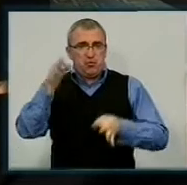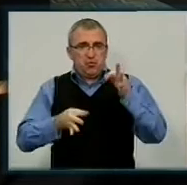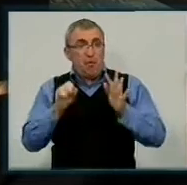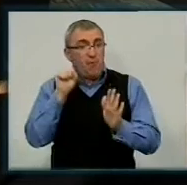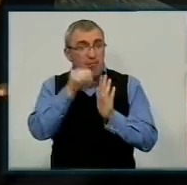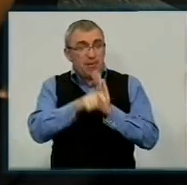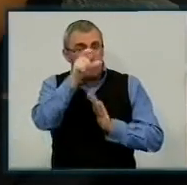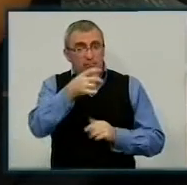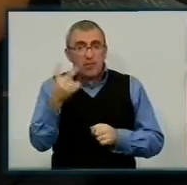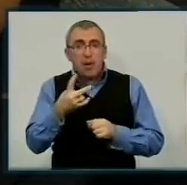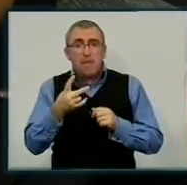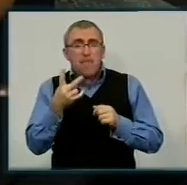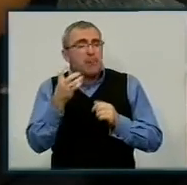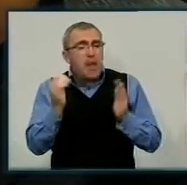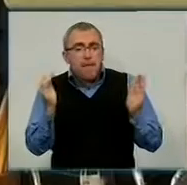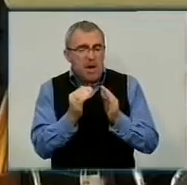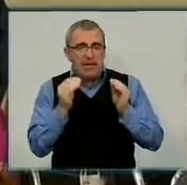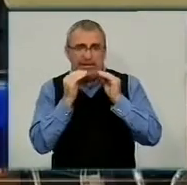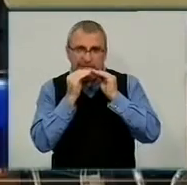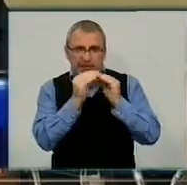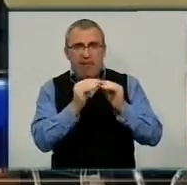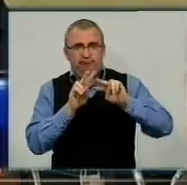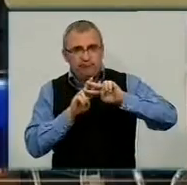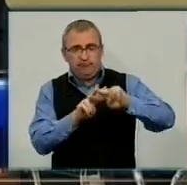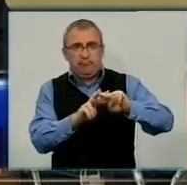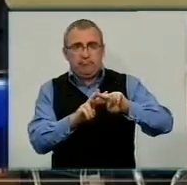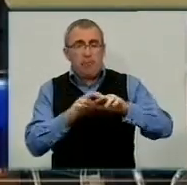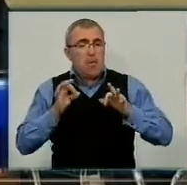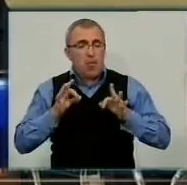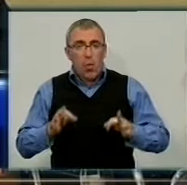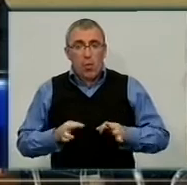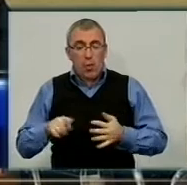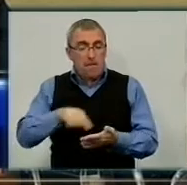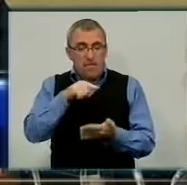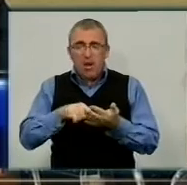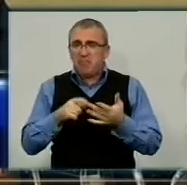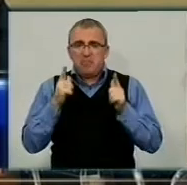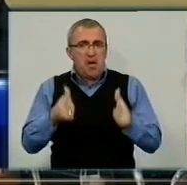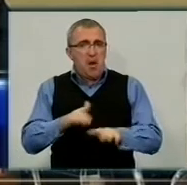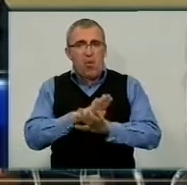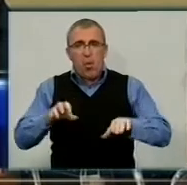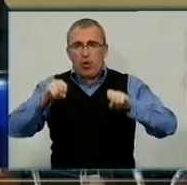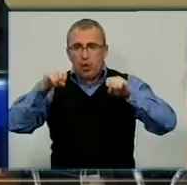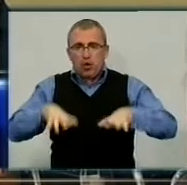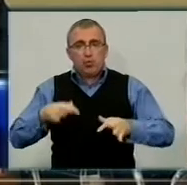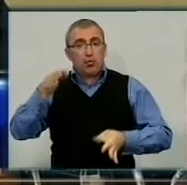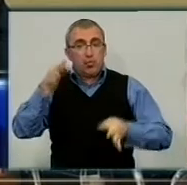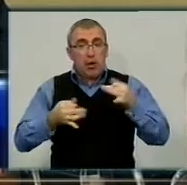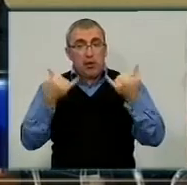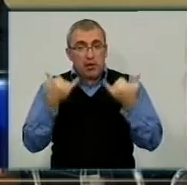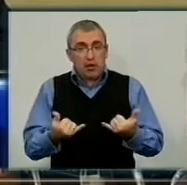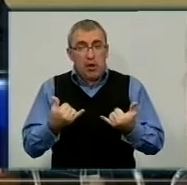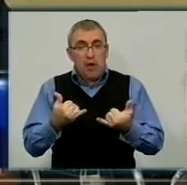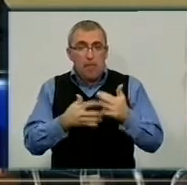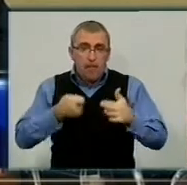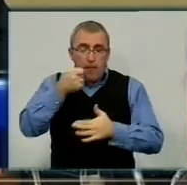покарання не менше 10 років за гратами прокуратура міста не погоджується з цим рішенням суду і на даний час вже подано